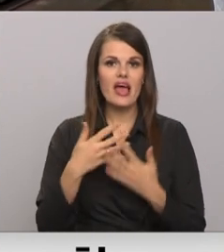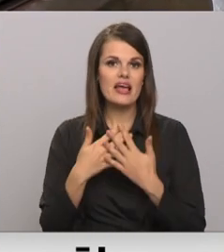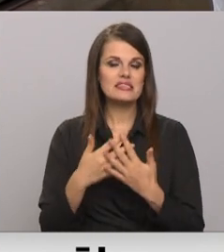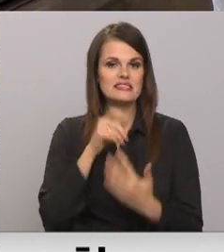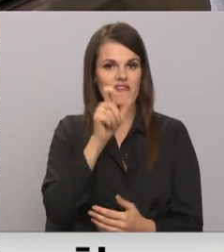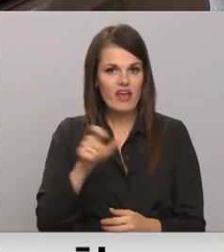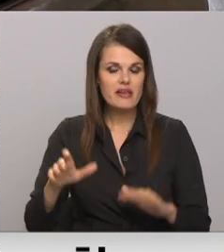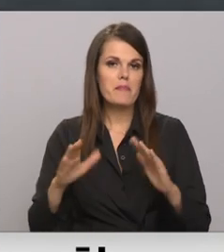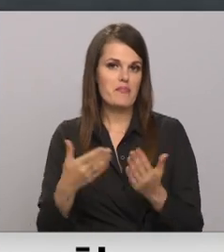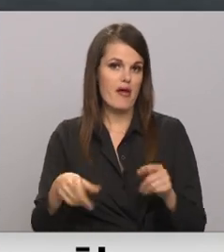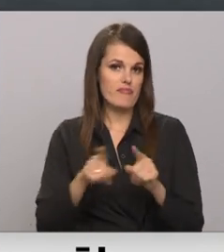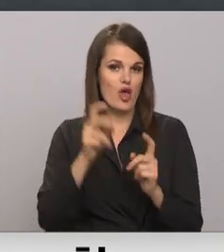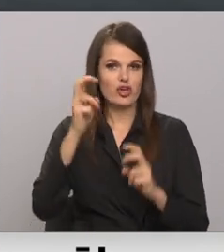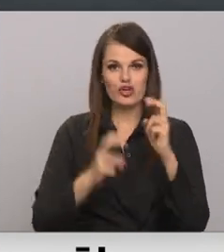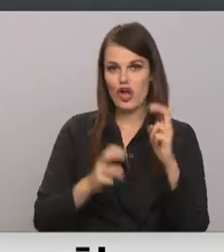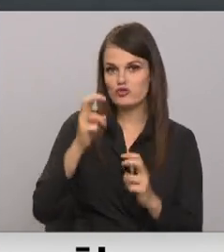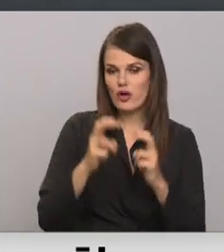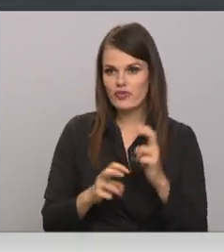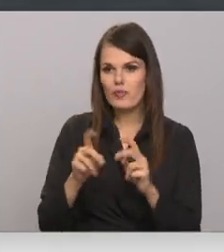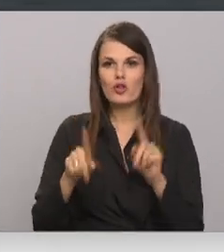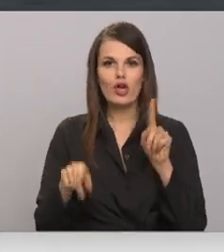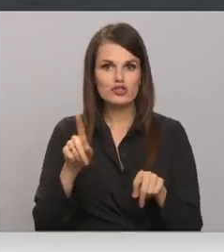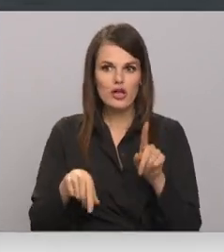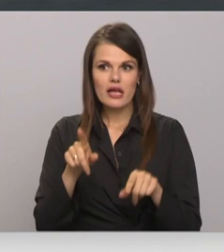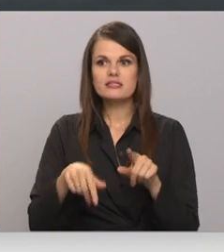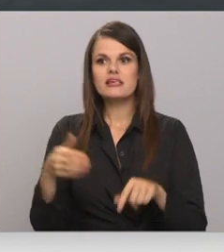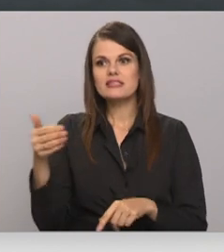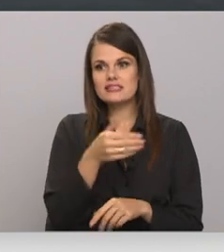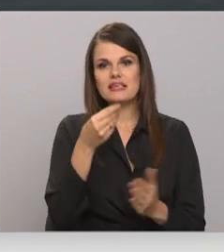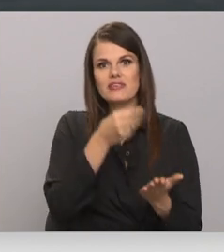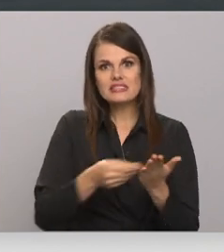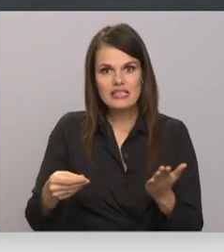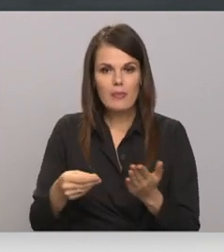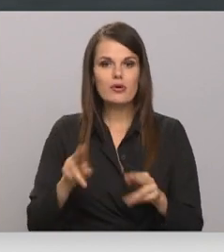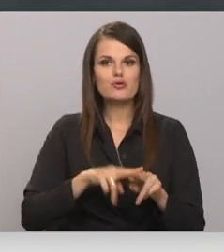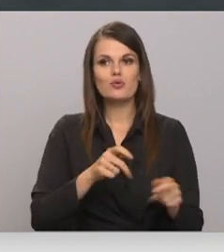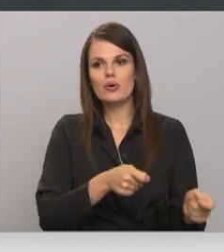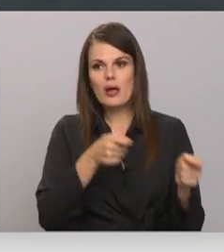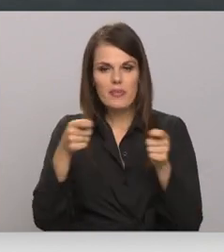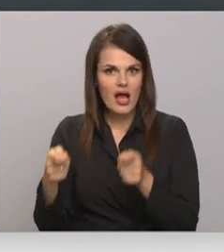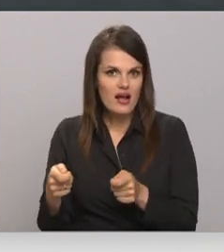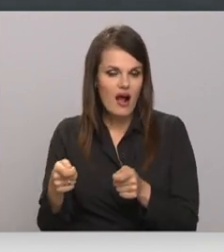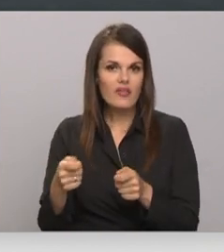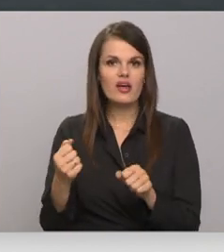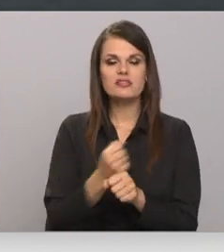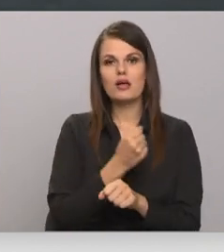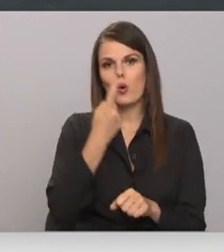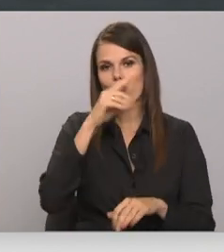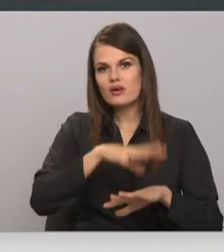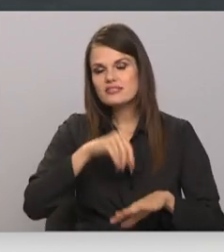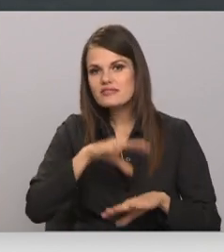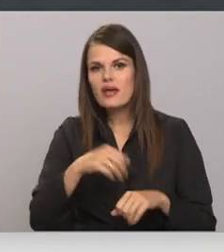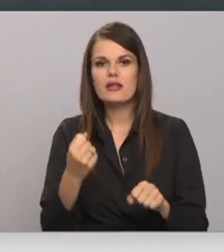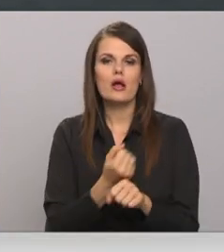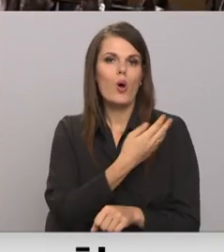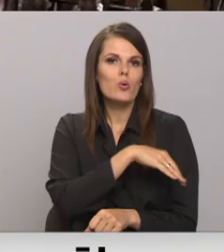un pārstrādātājiem. Šatad jau notiek, kad zivs tiek iepirkts un piegādāts gan no Zviedrijas, gan